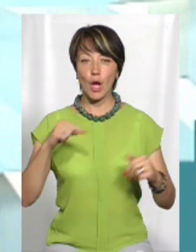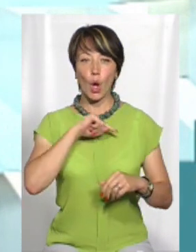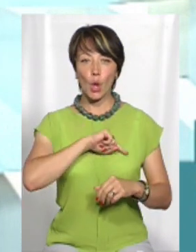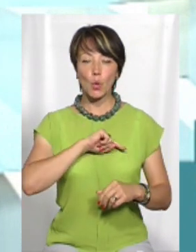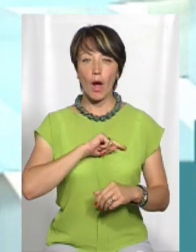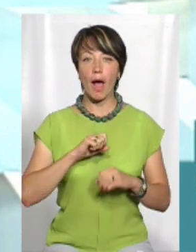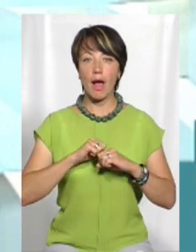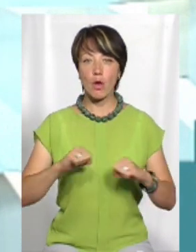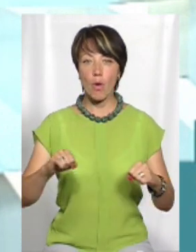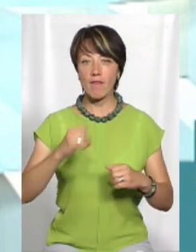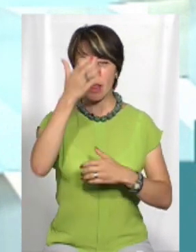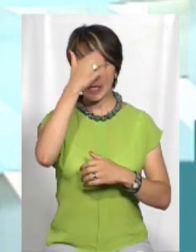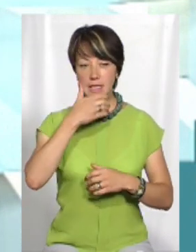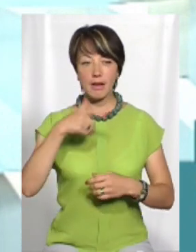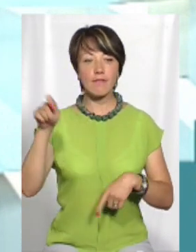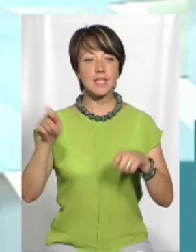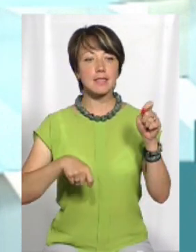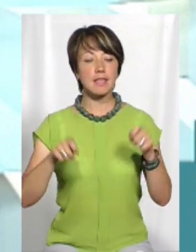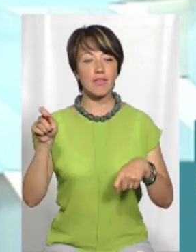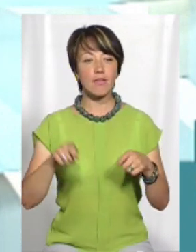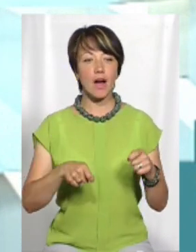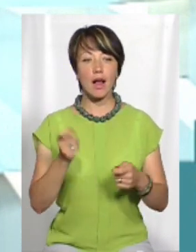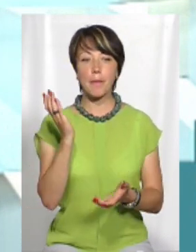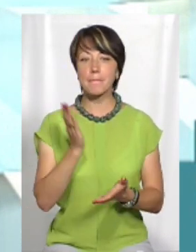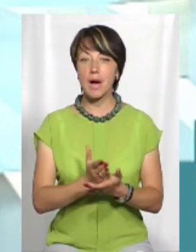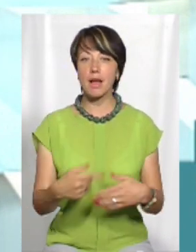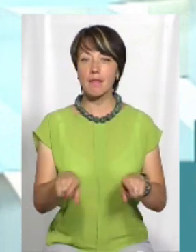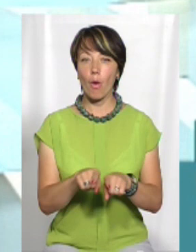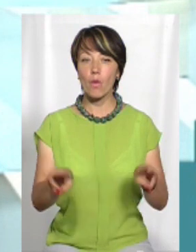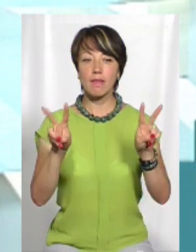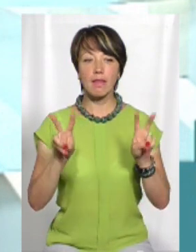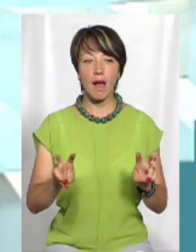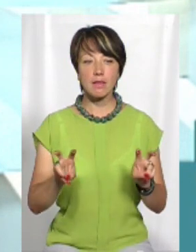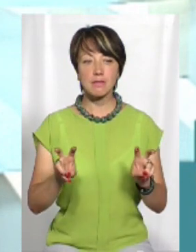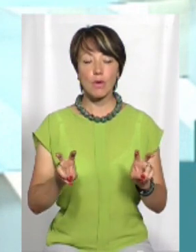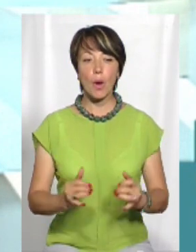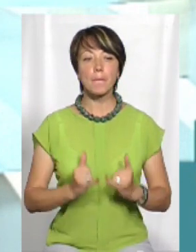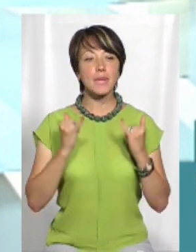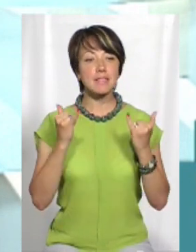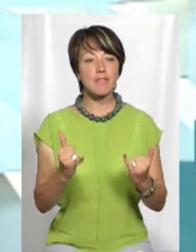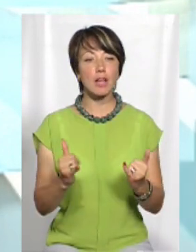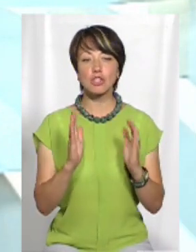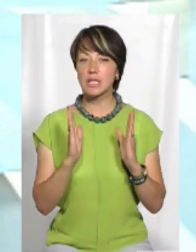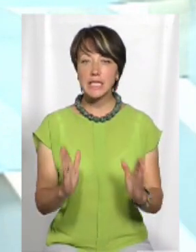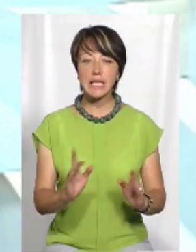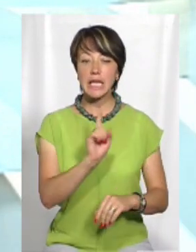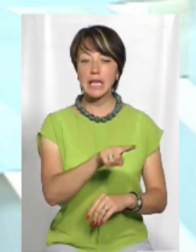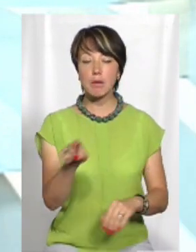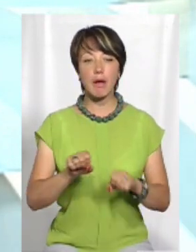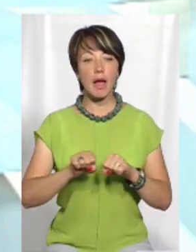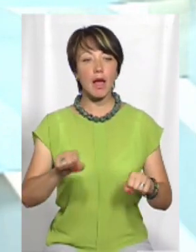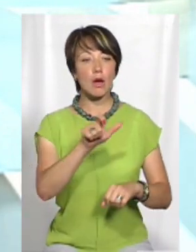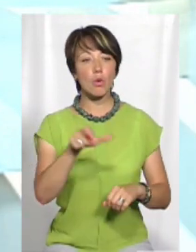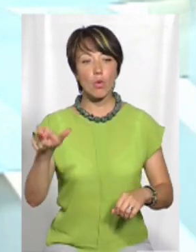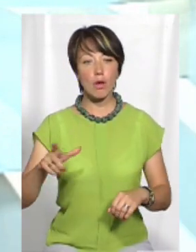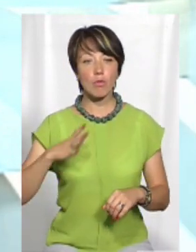дух лицарів. І дійсно фестиваль, який має таку назву, він присвячений не тільки тим героям, які